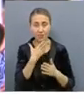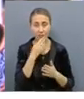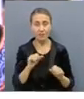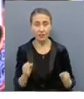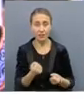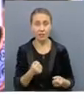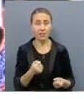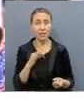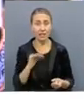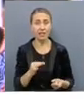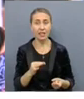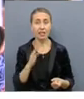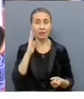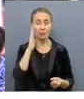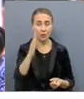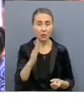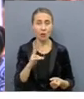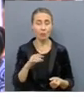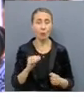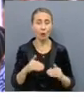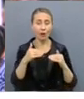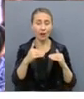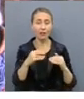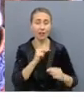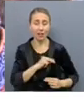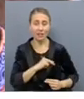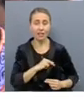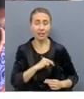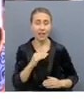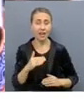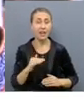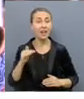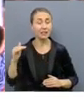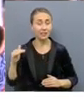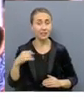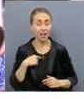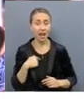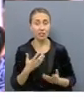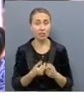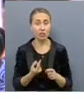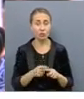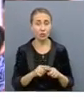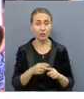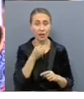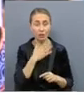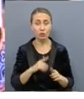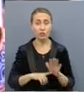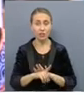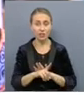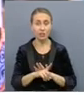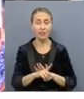возможности и также продвинуться вперед по карьерной лестнице. Я считаю, что это хорошее начало